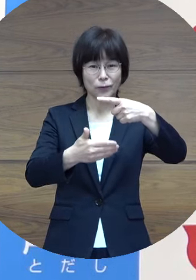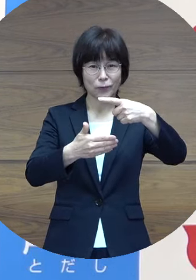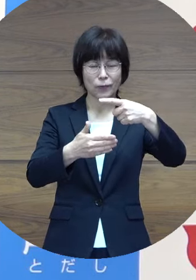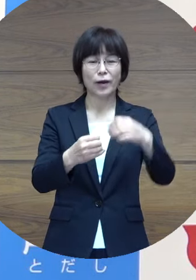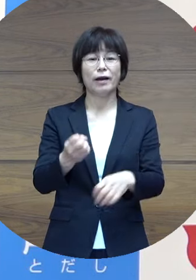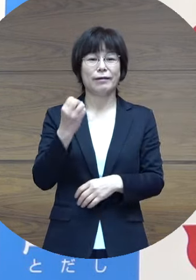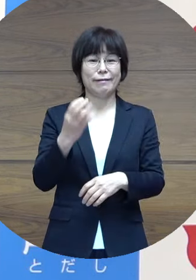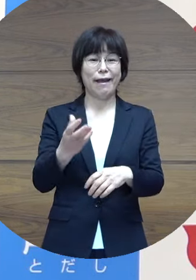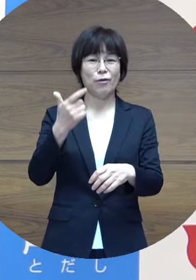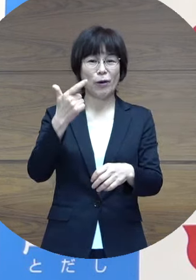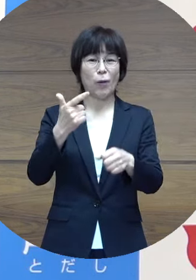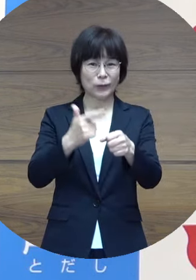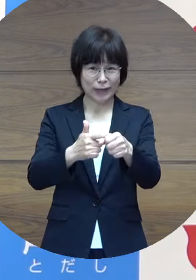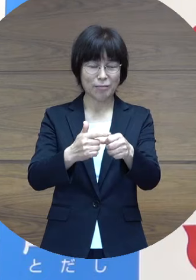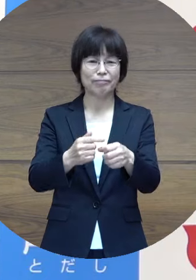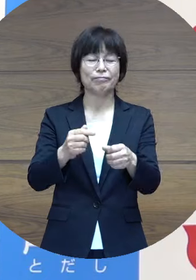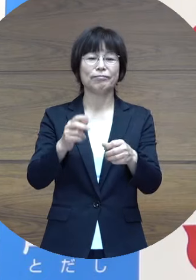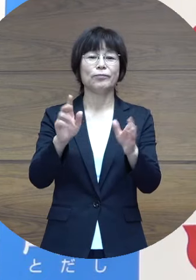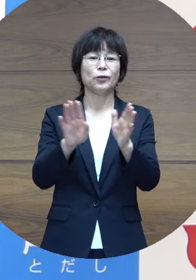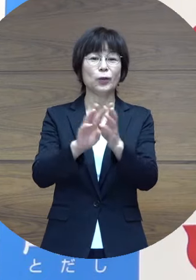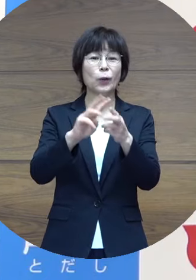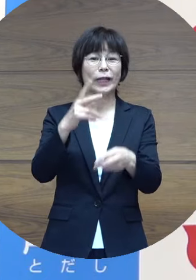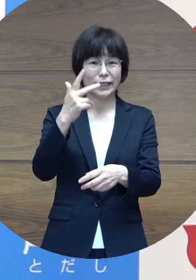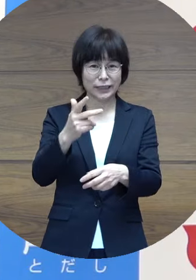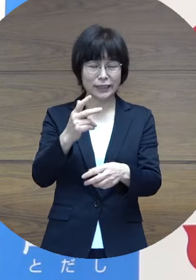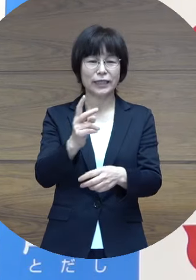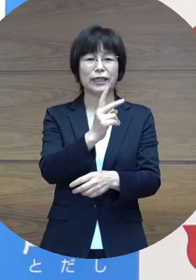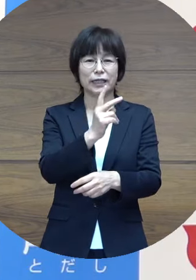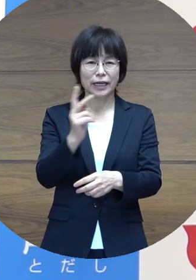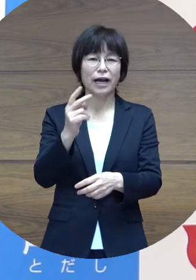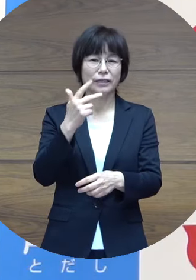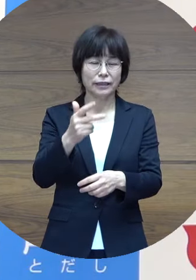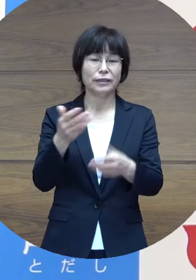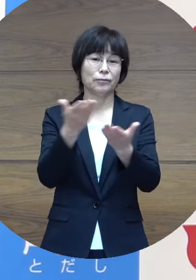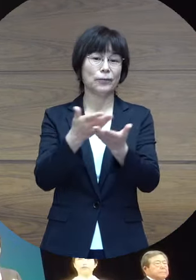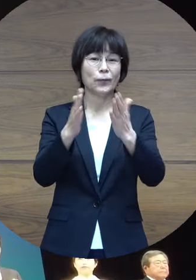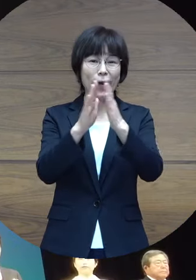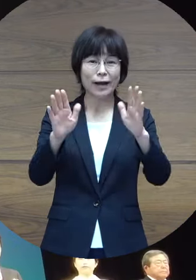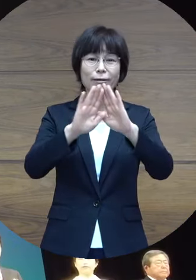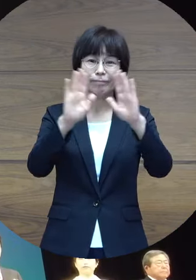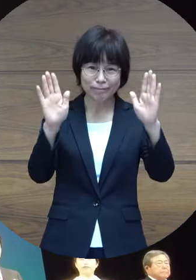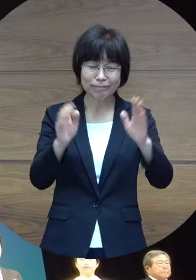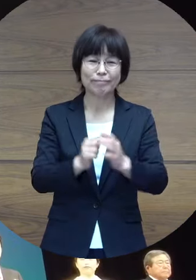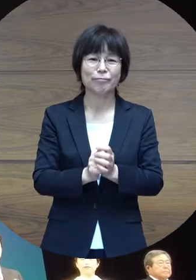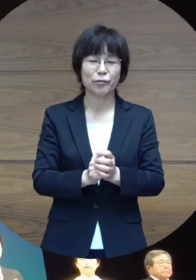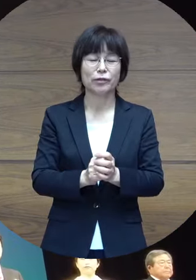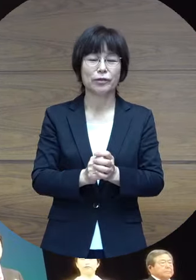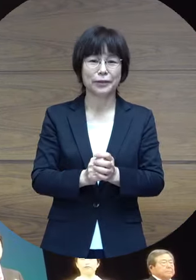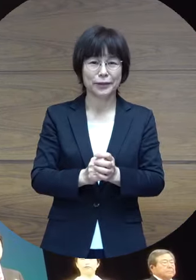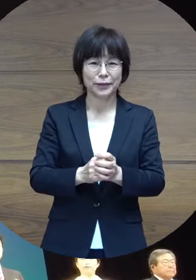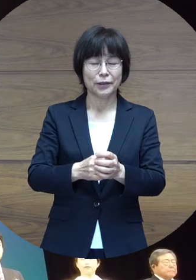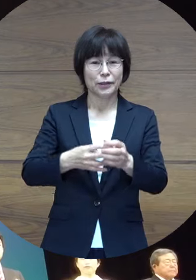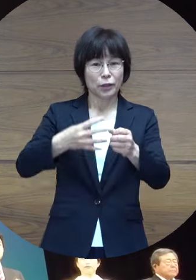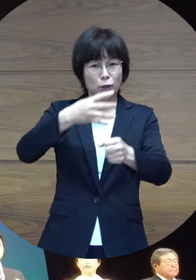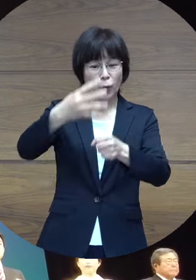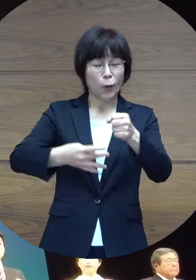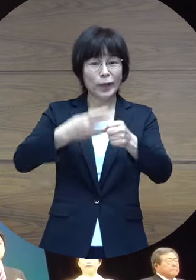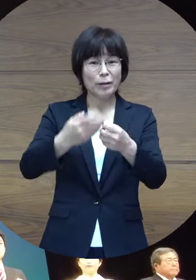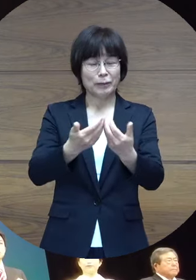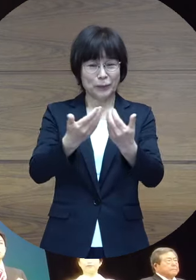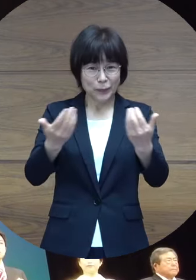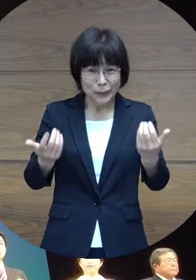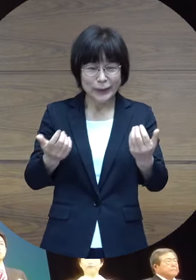6年戸田市菓子交換会が開催されました。4年ぶりの対面での菓子